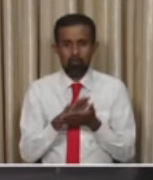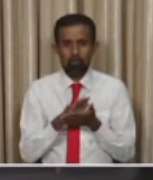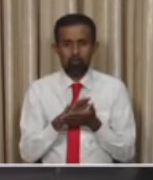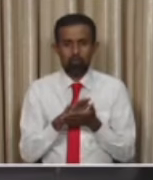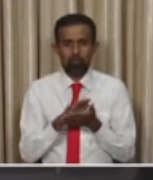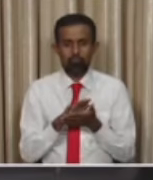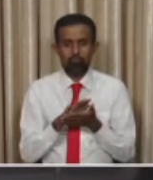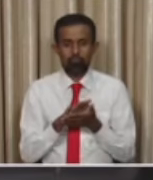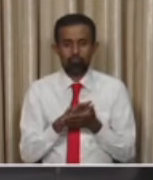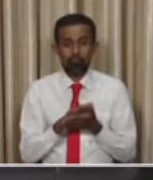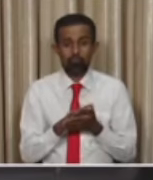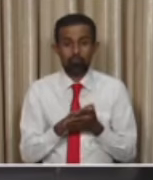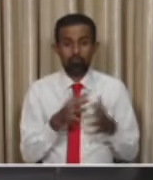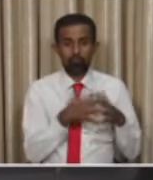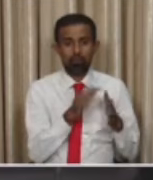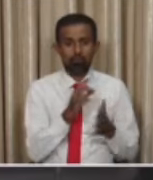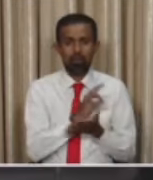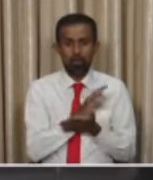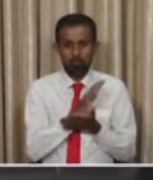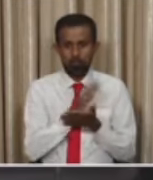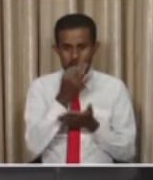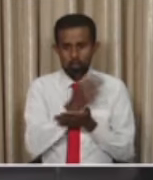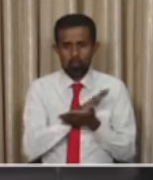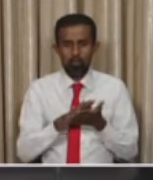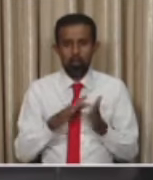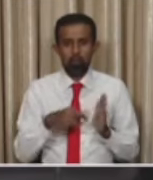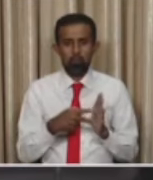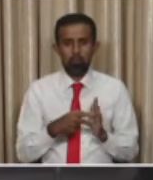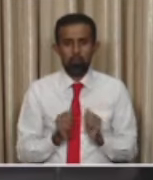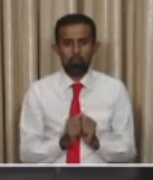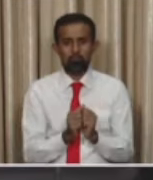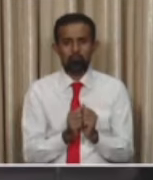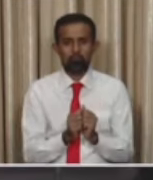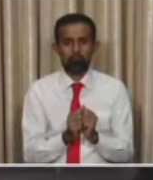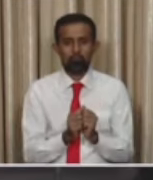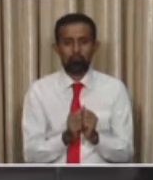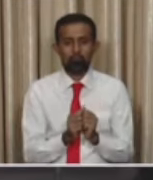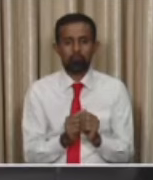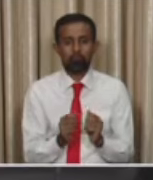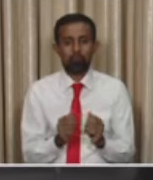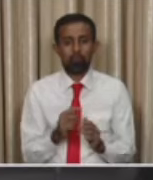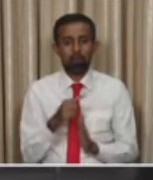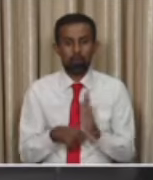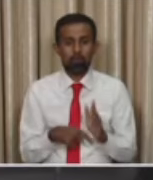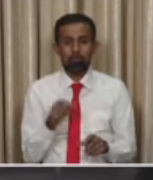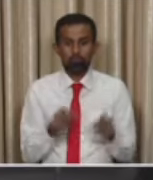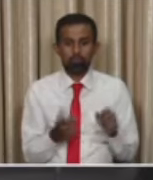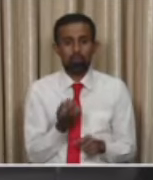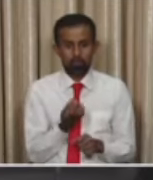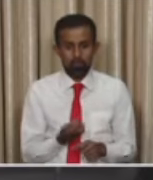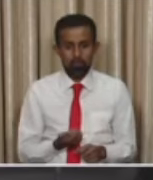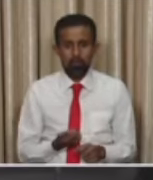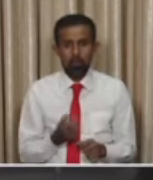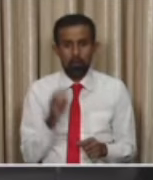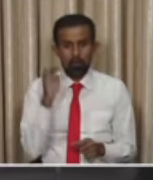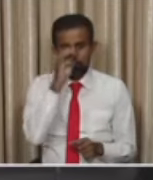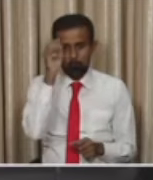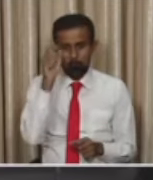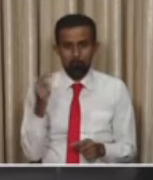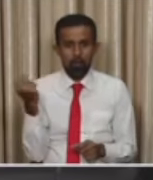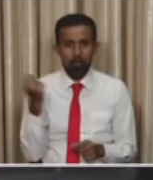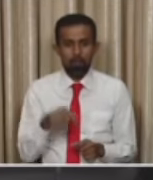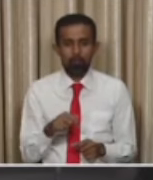මේ විශාල හම්බන්තොට කියලා ප්‍රොජෙක්ට් එකක් එනවා. ඒකේ කරපු දේවල් අද වවුලු නගිනවා. මේ රටේ ජනතාවගේ සල්ලි වලින් ඊට පස්සේ මෛත්‍රීපාල ජනාධිපතිතුමා